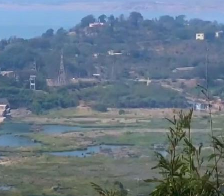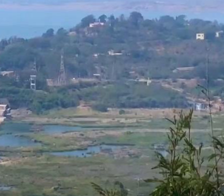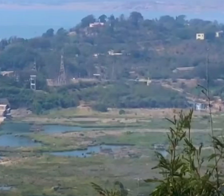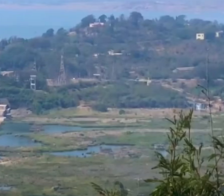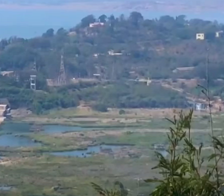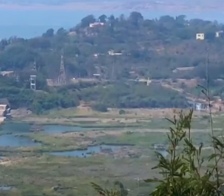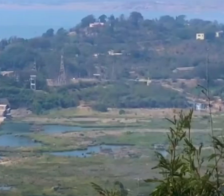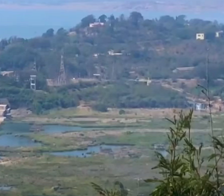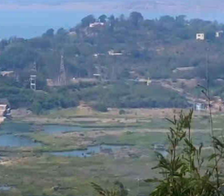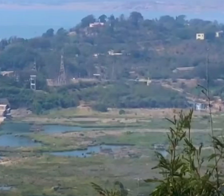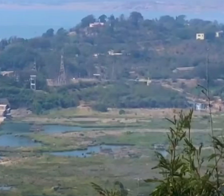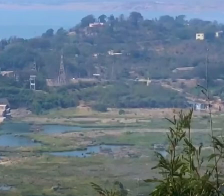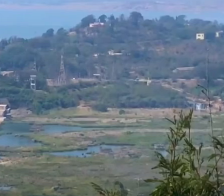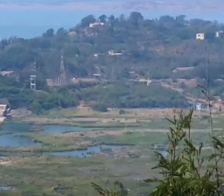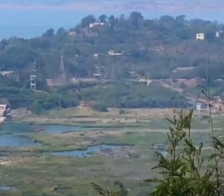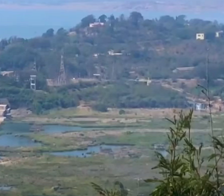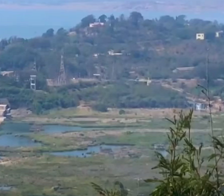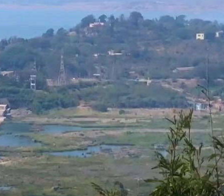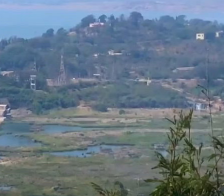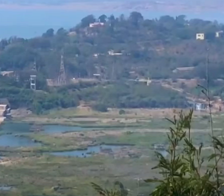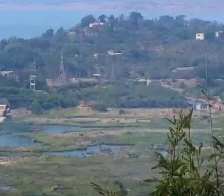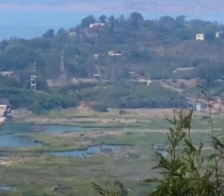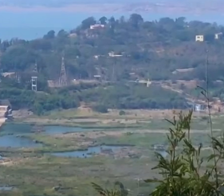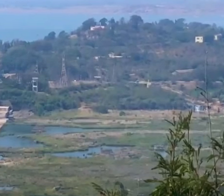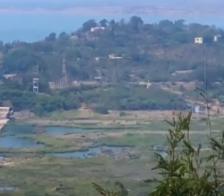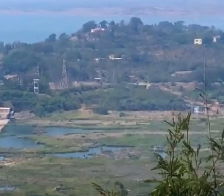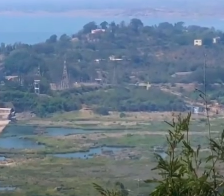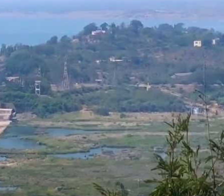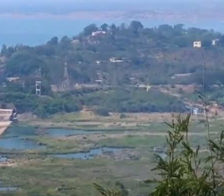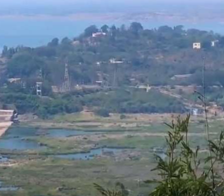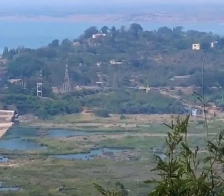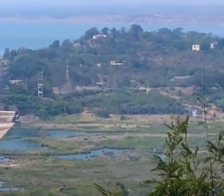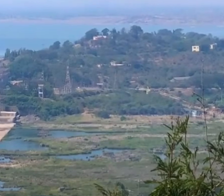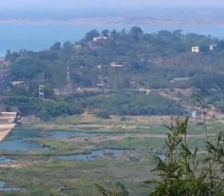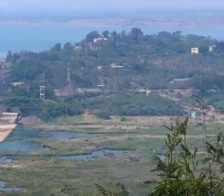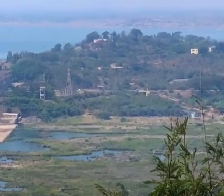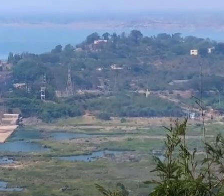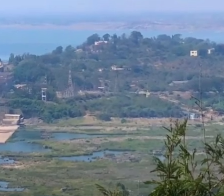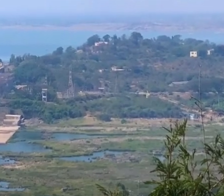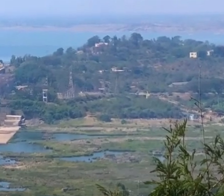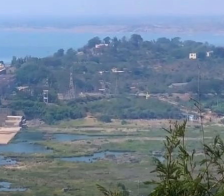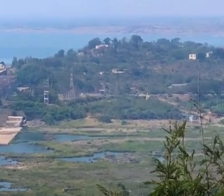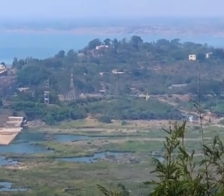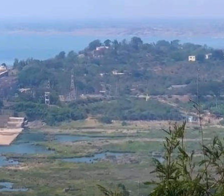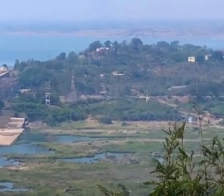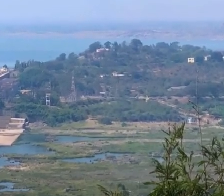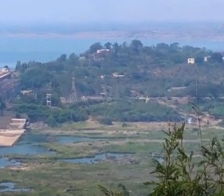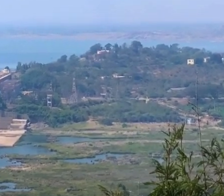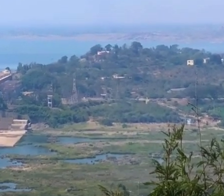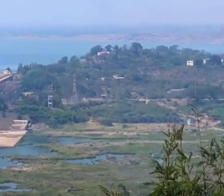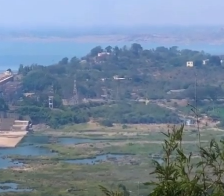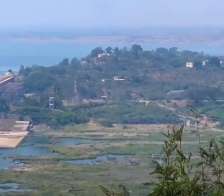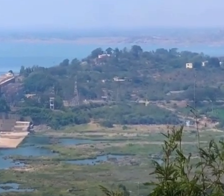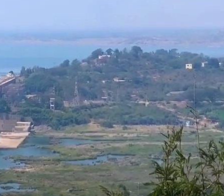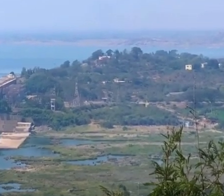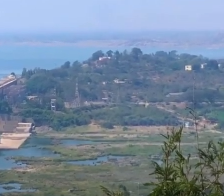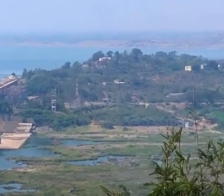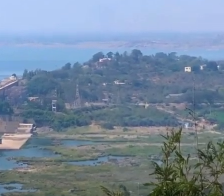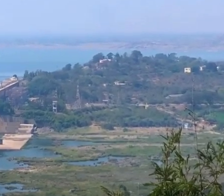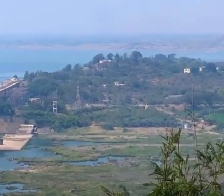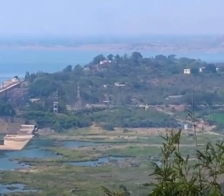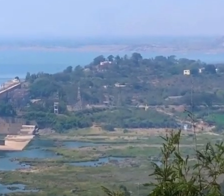चलिए एक्सप्लीन कर देते हैं आप देखिए ये हमारे 10 important dams के बारे में एक वीडियो है चोटा सा वीडियो है इसमें